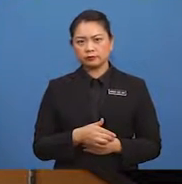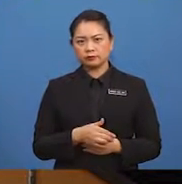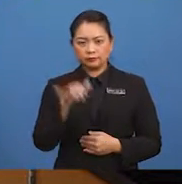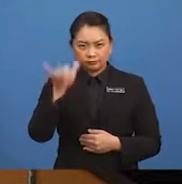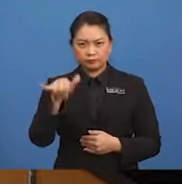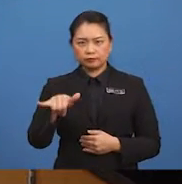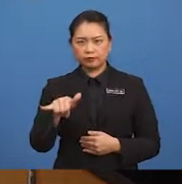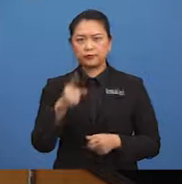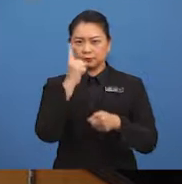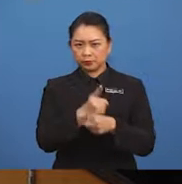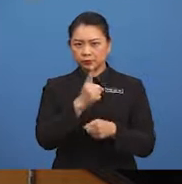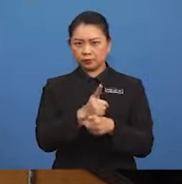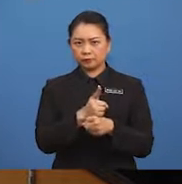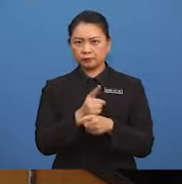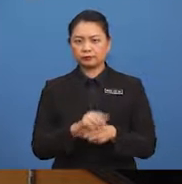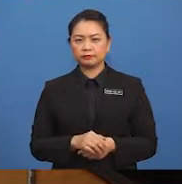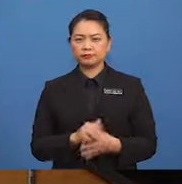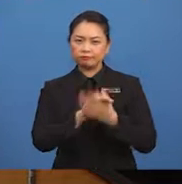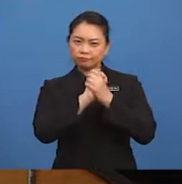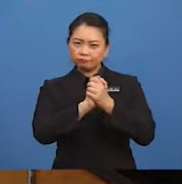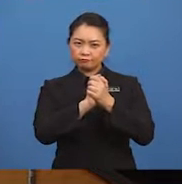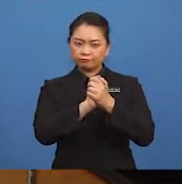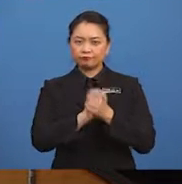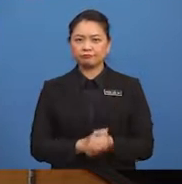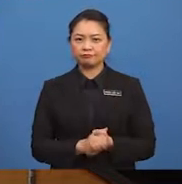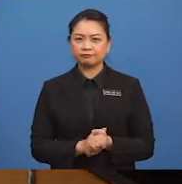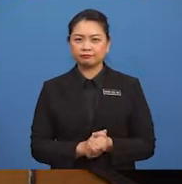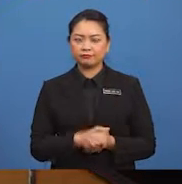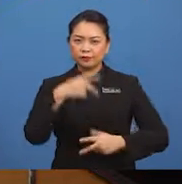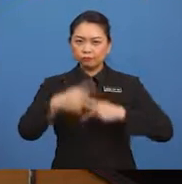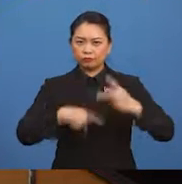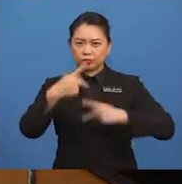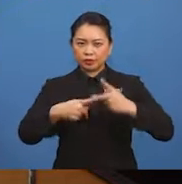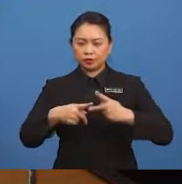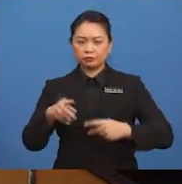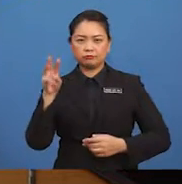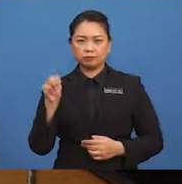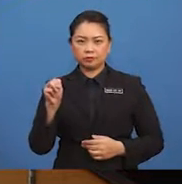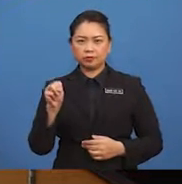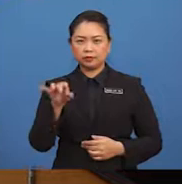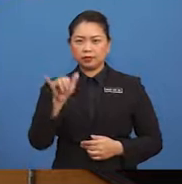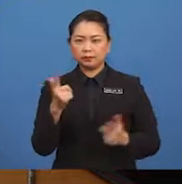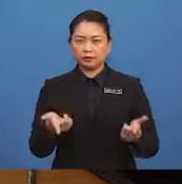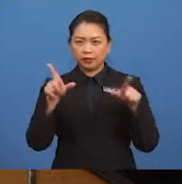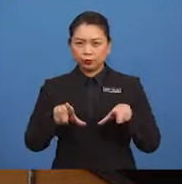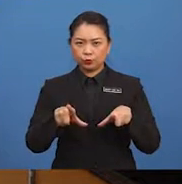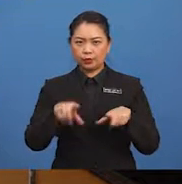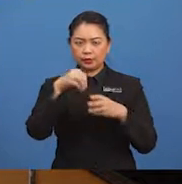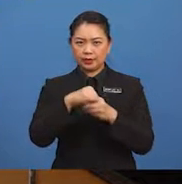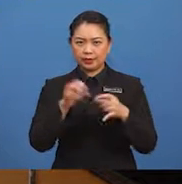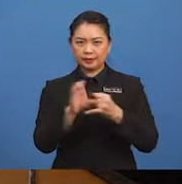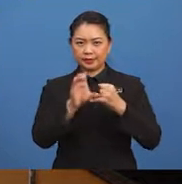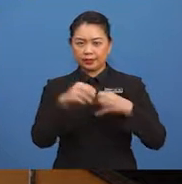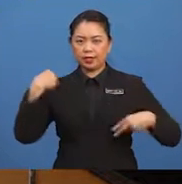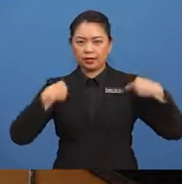Ya, betul. Syabas Asila. Proses mitosis yang berlaku di dalam sel